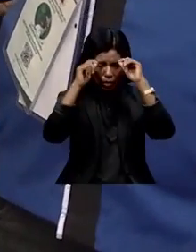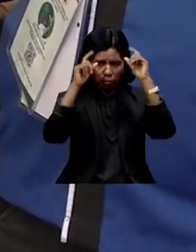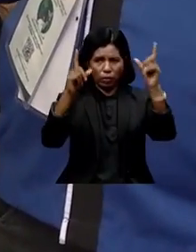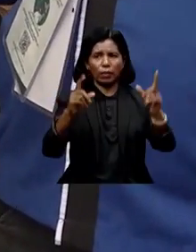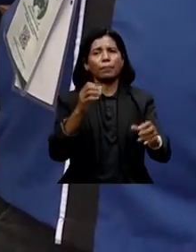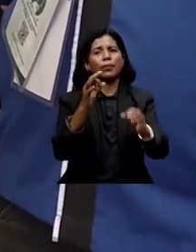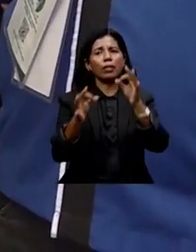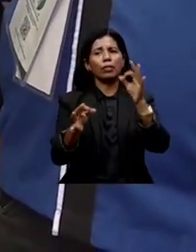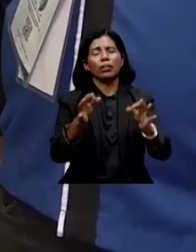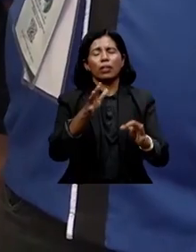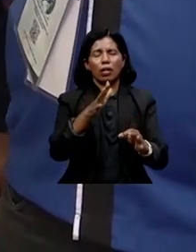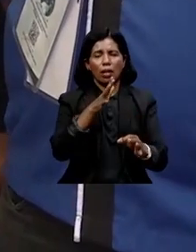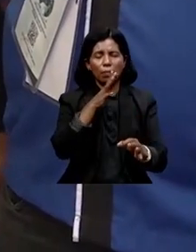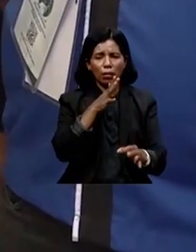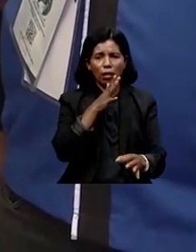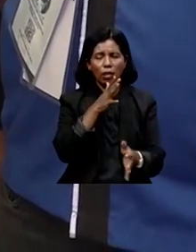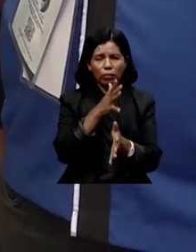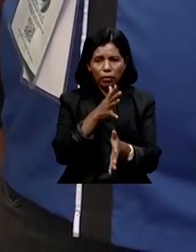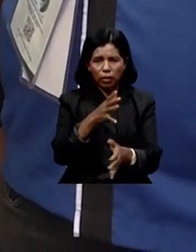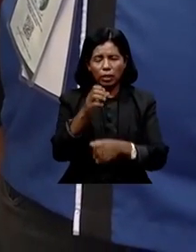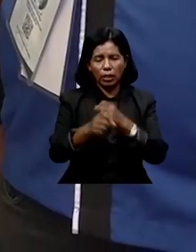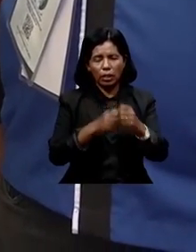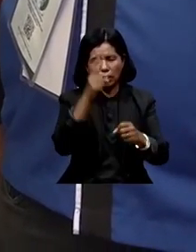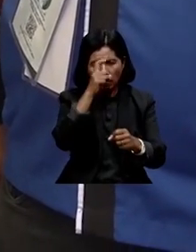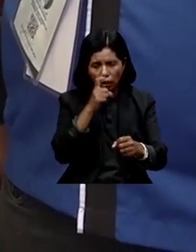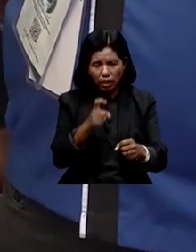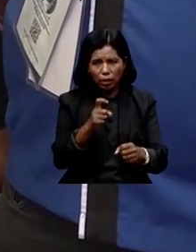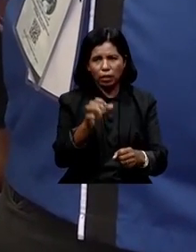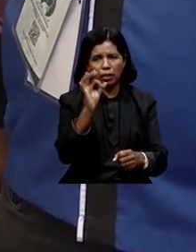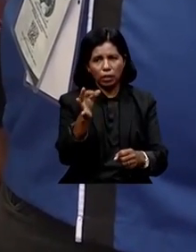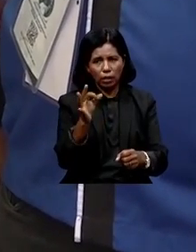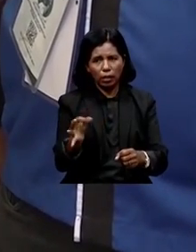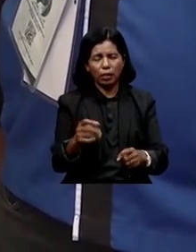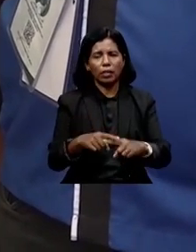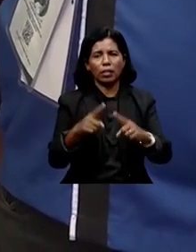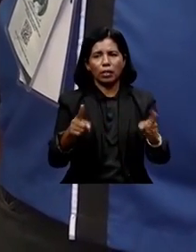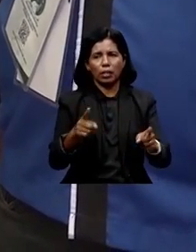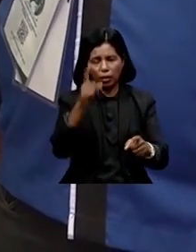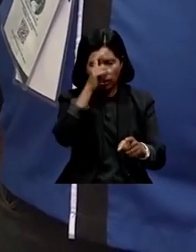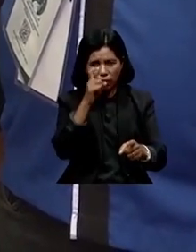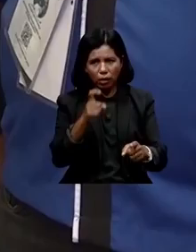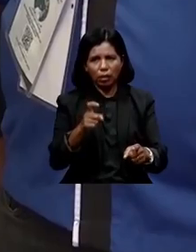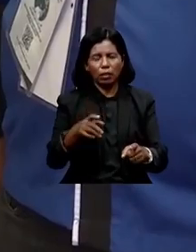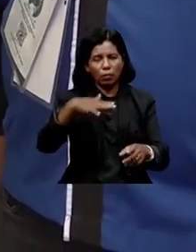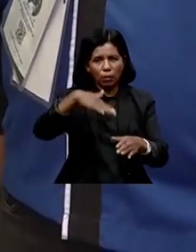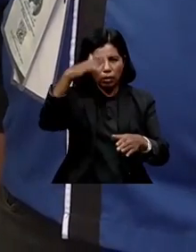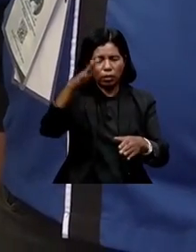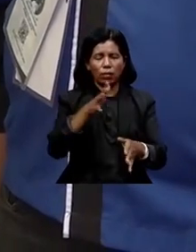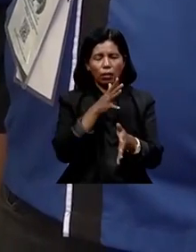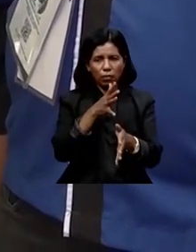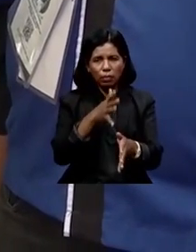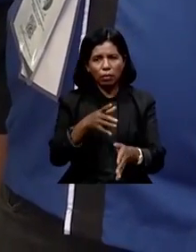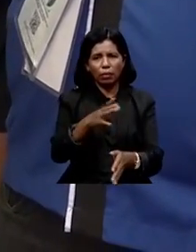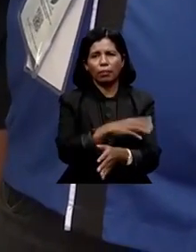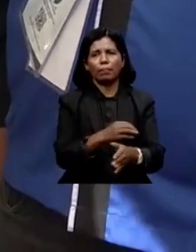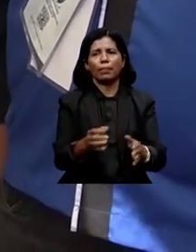mas ke mamane nini atinan nove 90 anos or tinan sianulu meredeh angka tekninya tinan ya botri amu papa ninian maybe